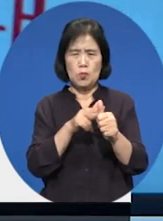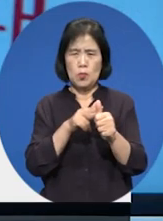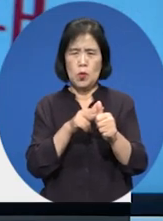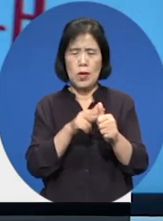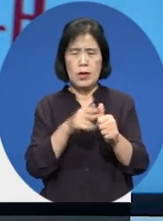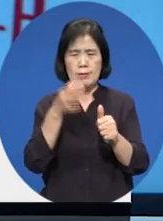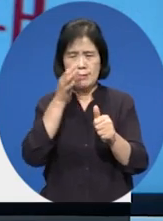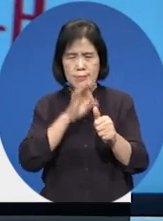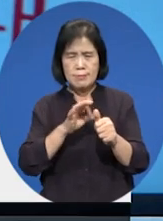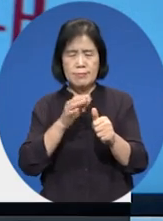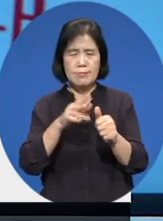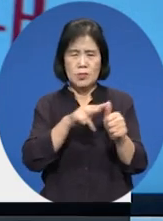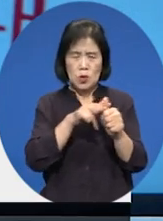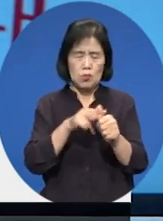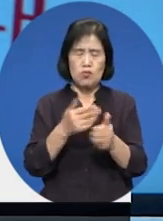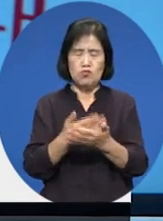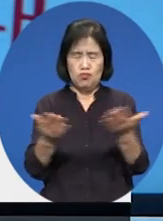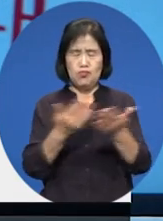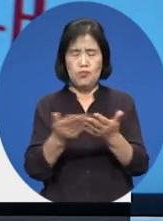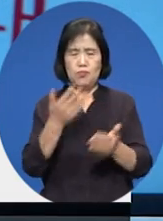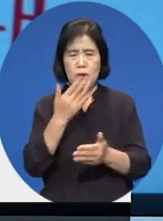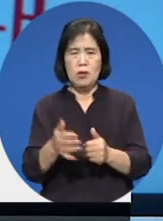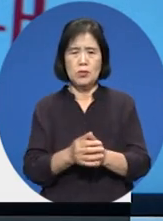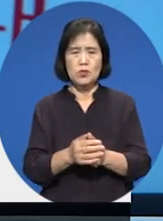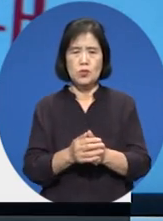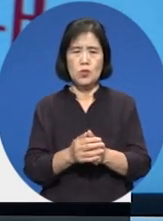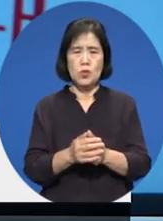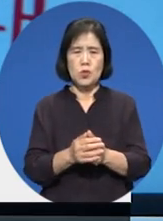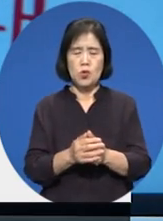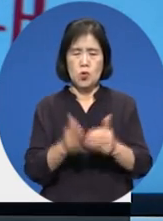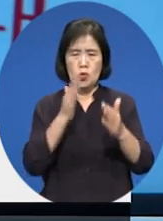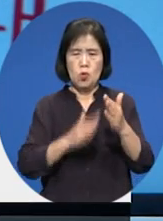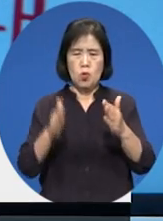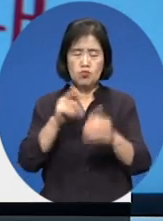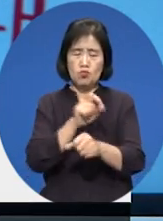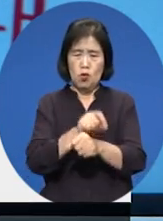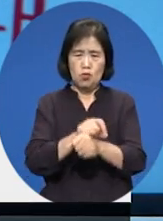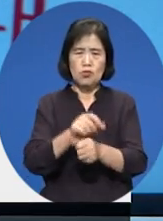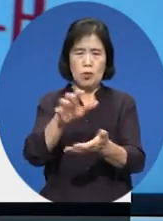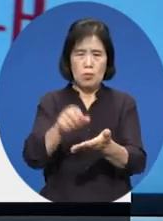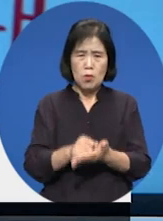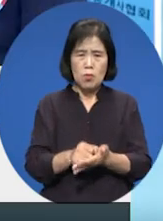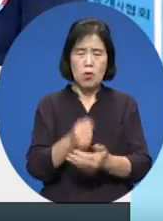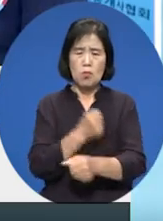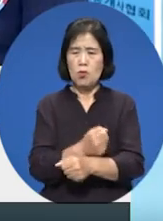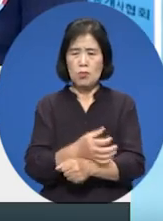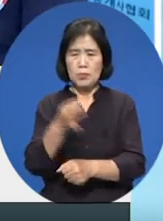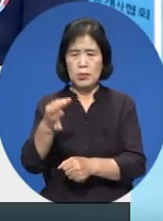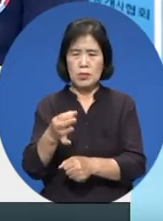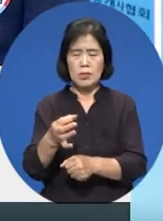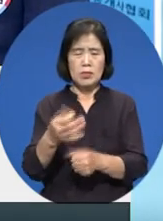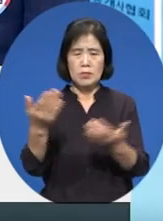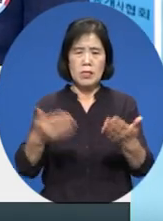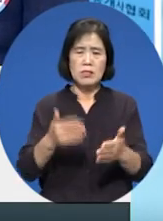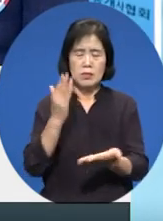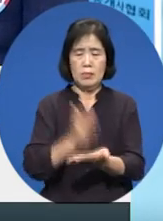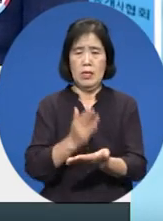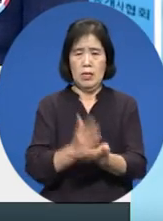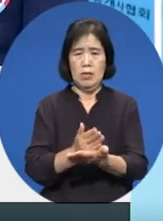나갈 수 있고 이러면 사실 공무원으로 다 흡수를 하시고요. 복비 안 받으면 되잖아요. 그게 더 편한 거